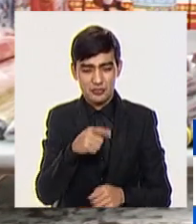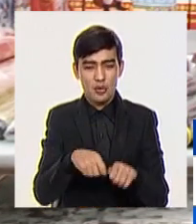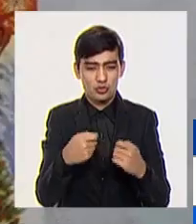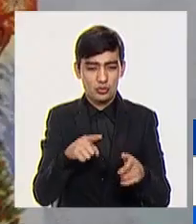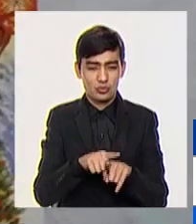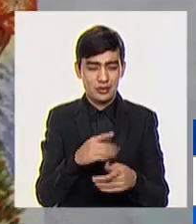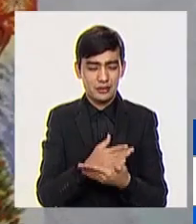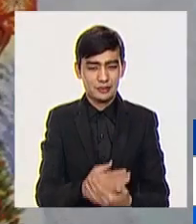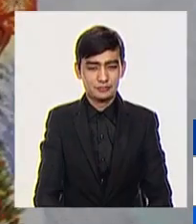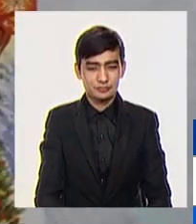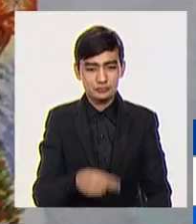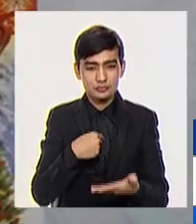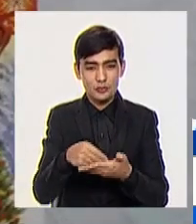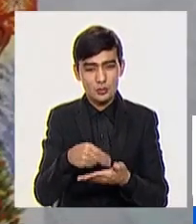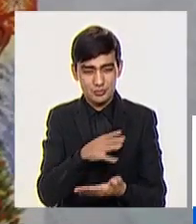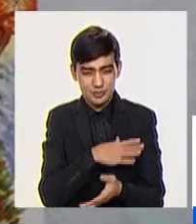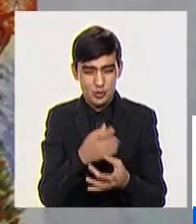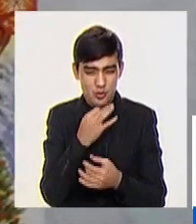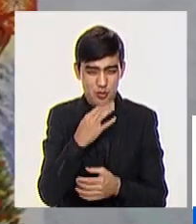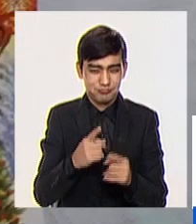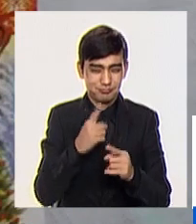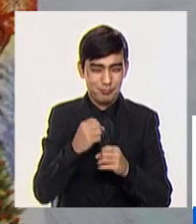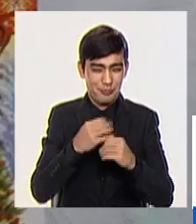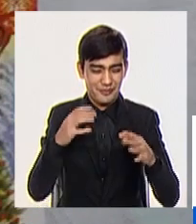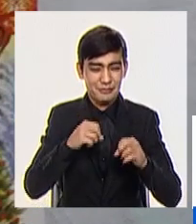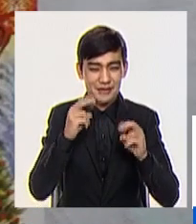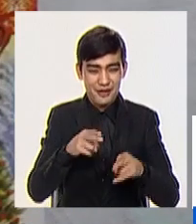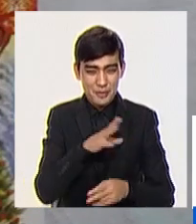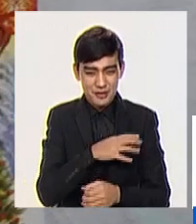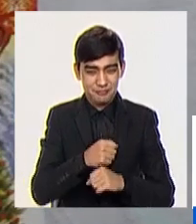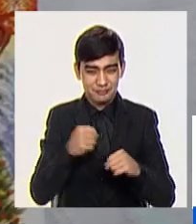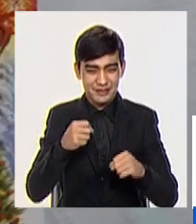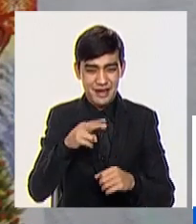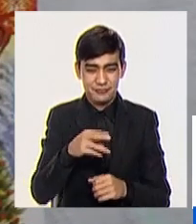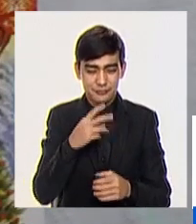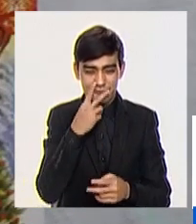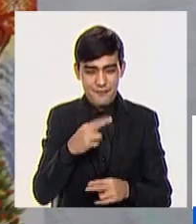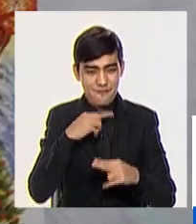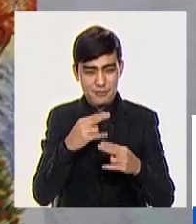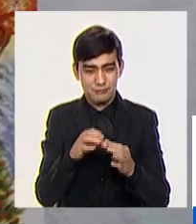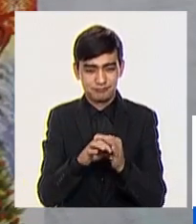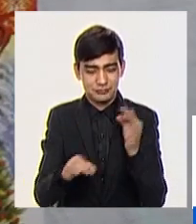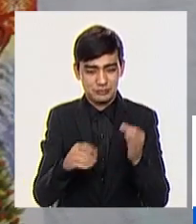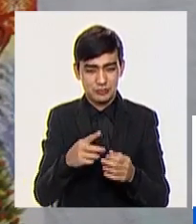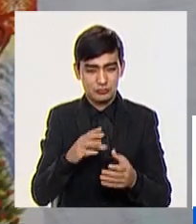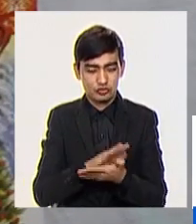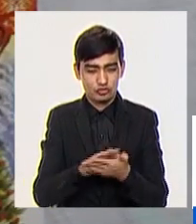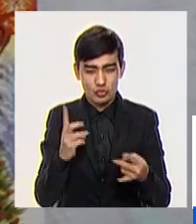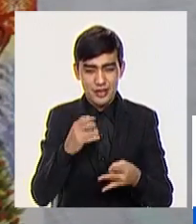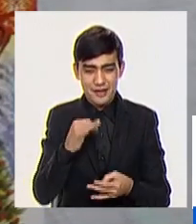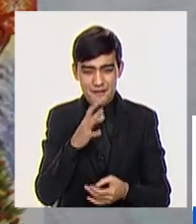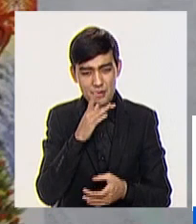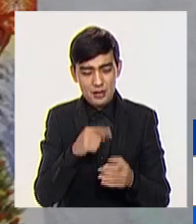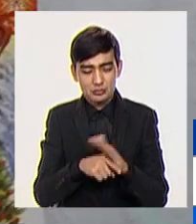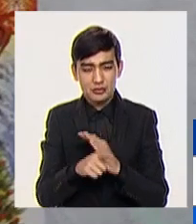нарушение. Покупая любое пиротехническое средство, в первую очередь нужно обратить внимание на упаковку. Она должна быть целой. И, конечно же, на срок